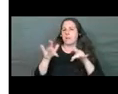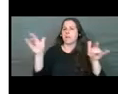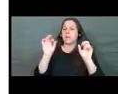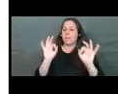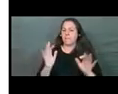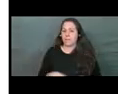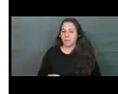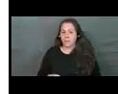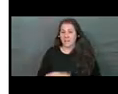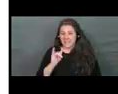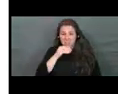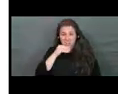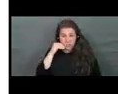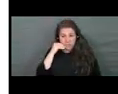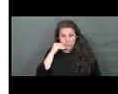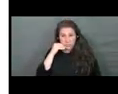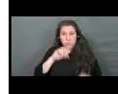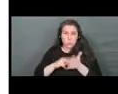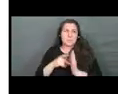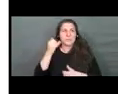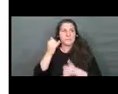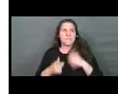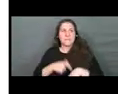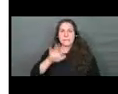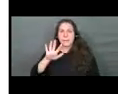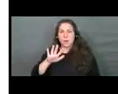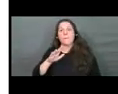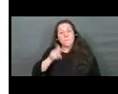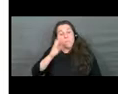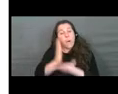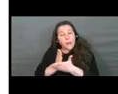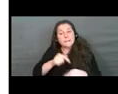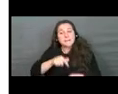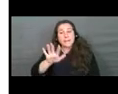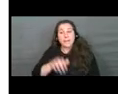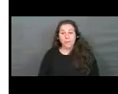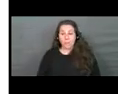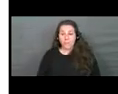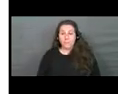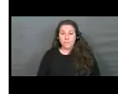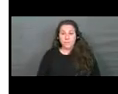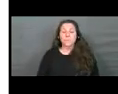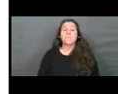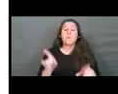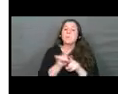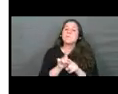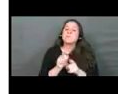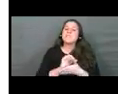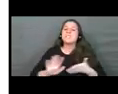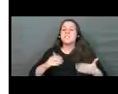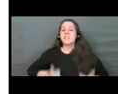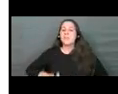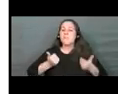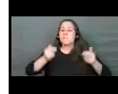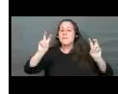ben, arrête à 5 heures. Puis une bonne hygiène de vie. En plus, ça a été difficile. Il a fallu proposer plein de suggestions parce que nos